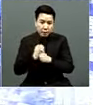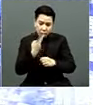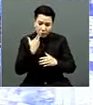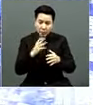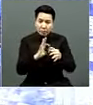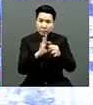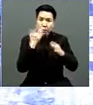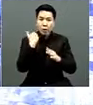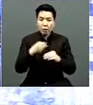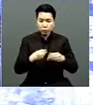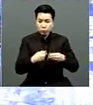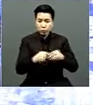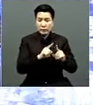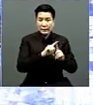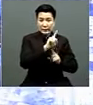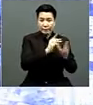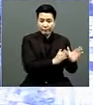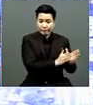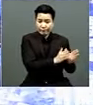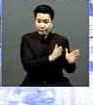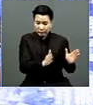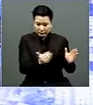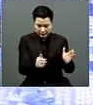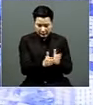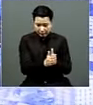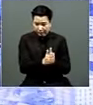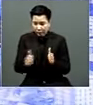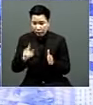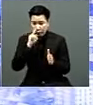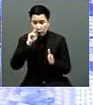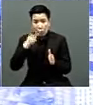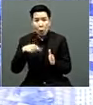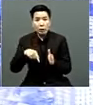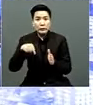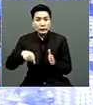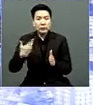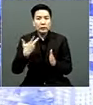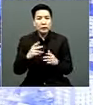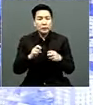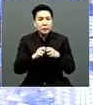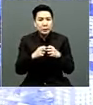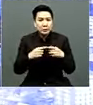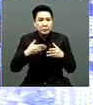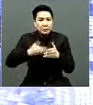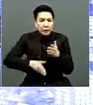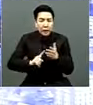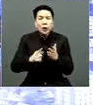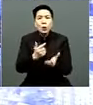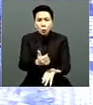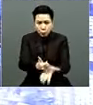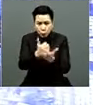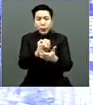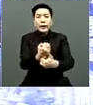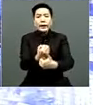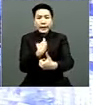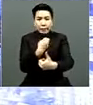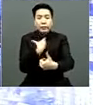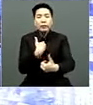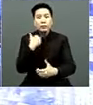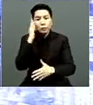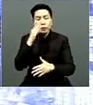ไปสู่ผ่อนปลนมาตรการที่1มาสู่มาตรการที่2เนี่ยเพราะฉะนั้นอาจจะมีช่องว่างหรืออะไรอย่างไรก็ช่วยแนะนำด้วยนะครับเราจะได้ช่วยกันอีก